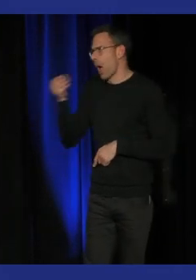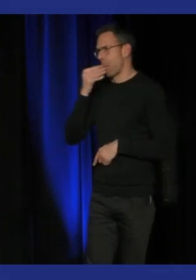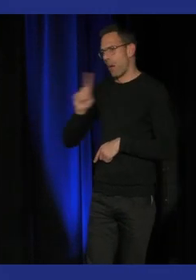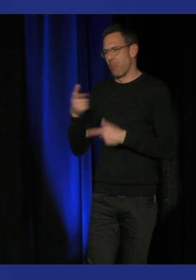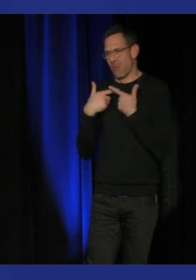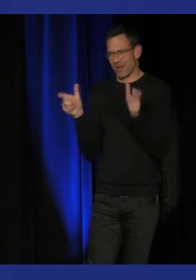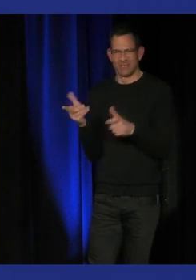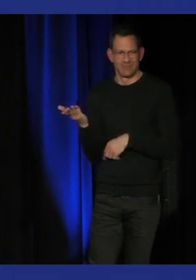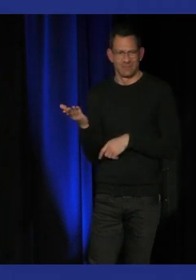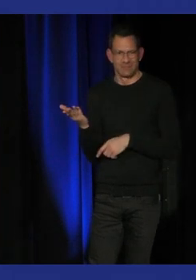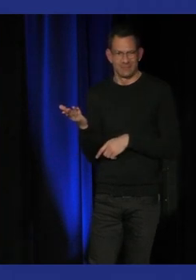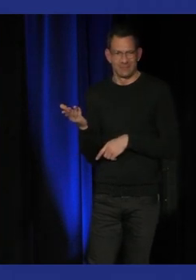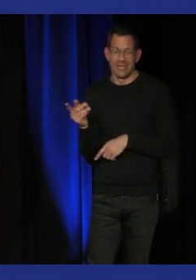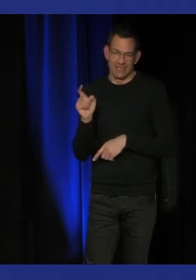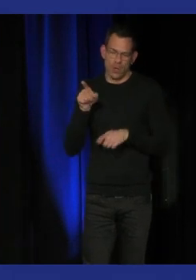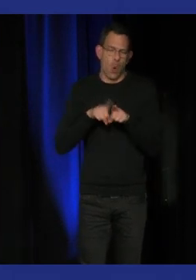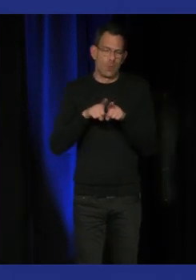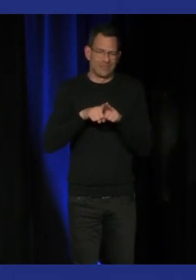y a une dimension culturelle qu'il faut